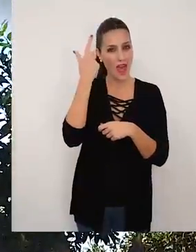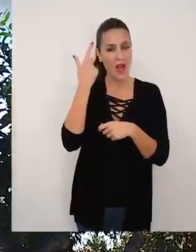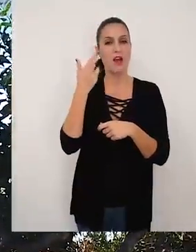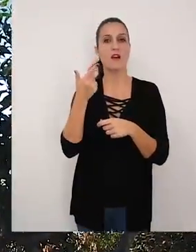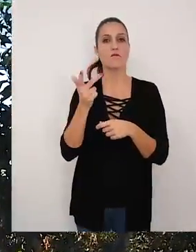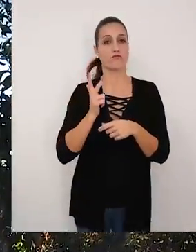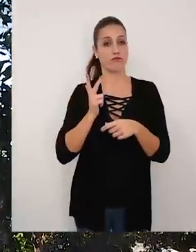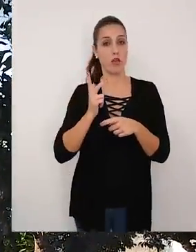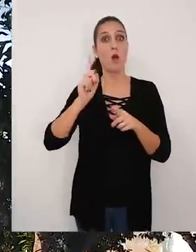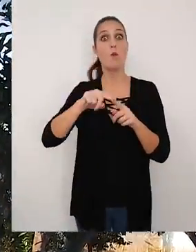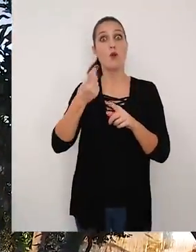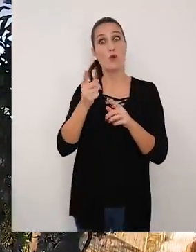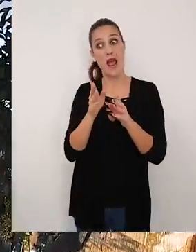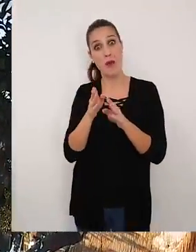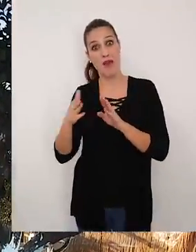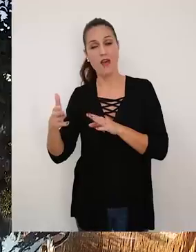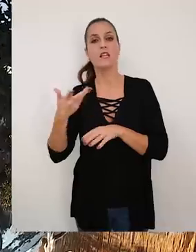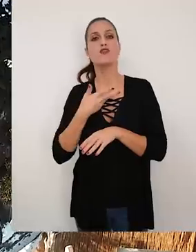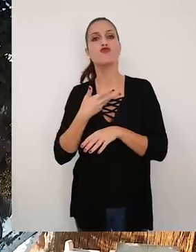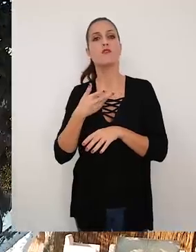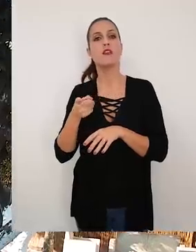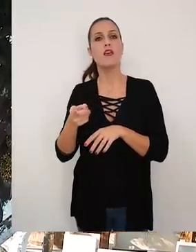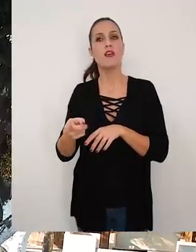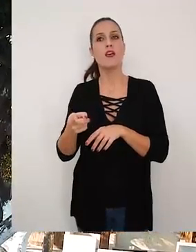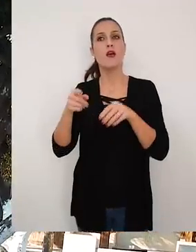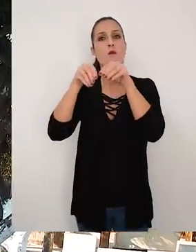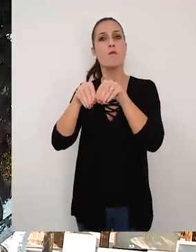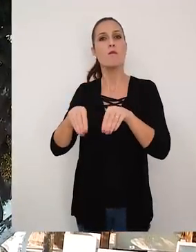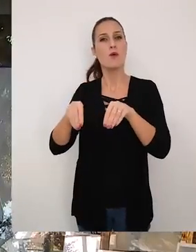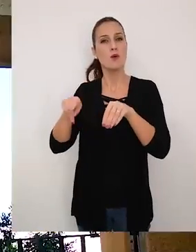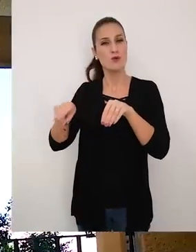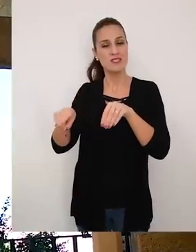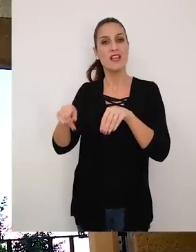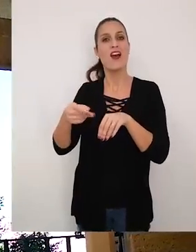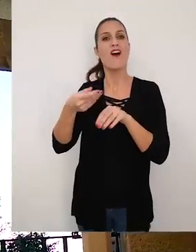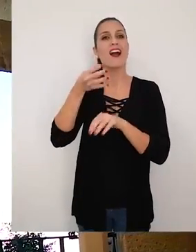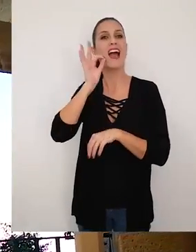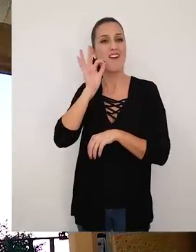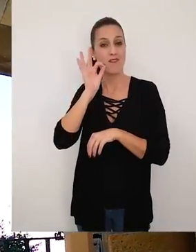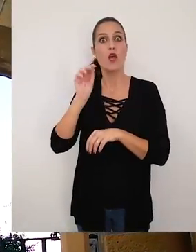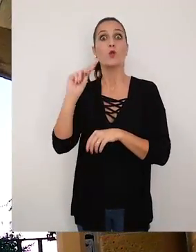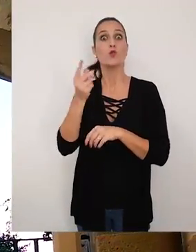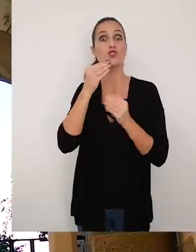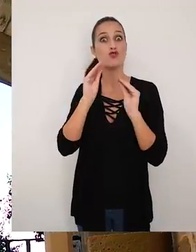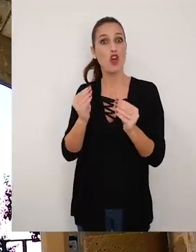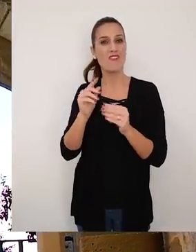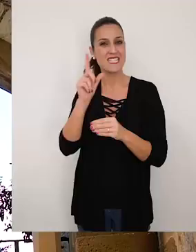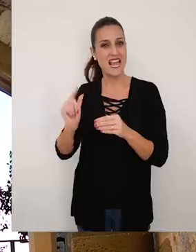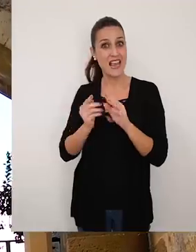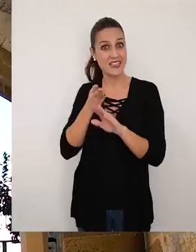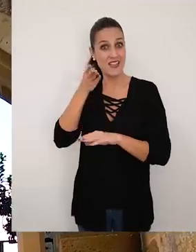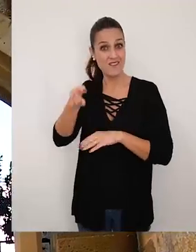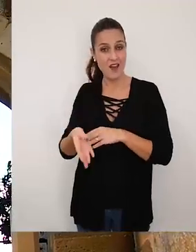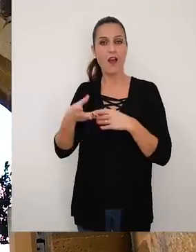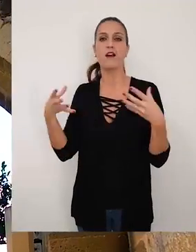infatti, compreso il caratteristico agrumeto, ospita un elegante museum café, conosciuto tra i giovani salentini per i buoni